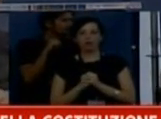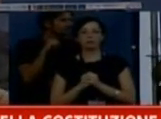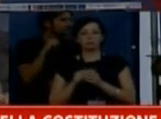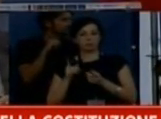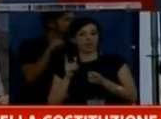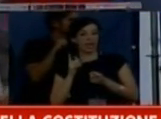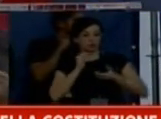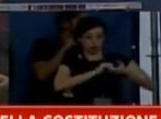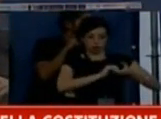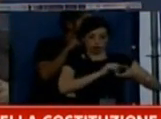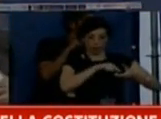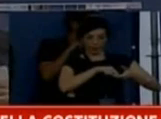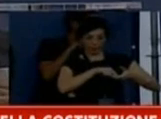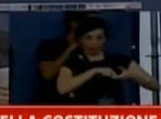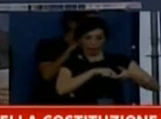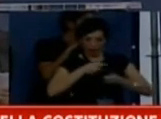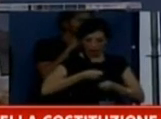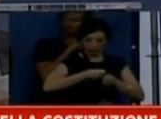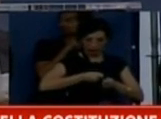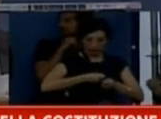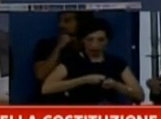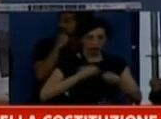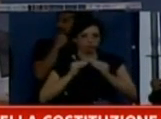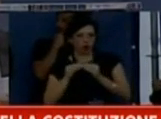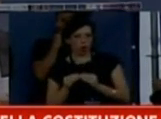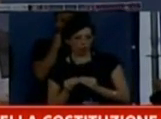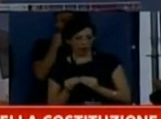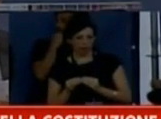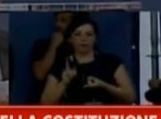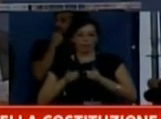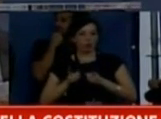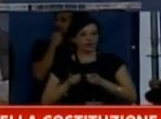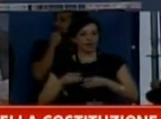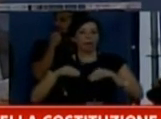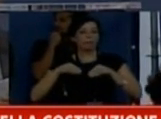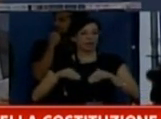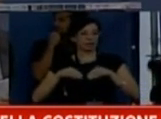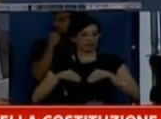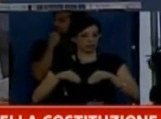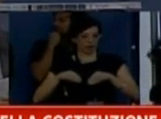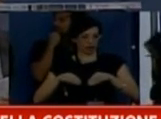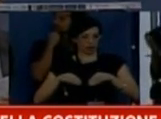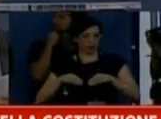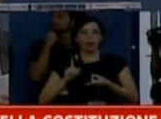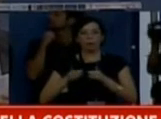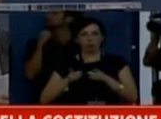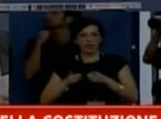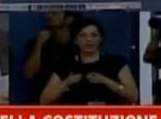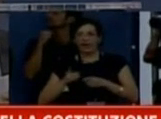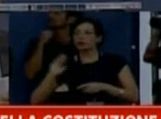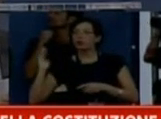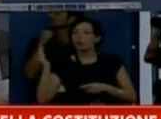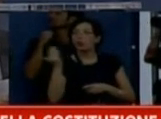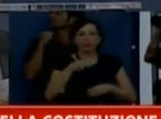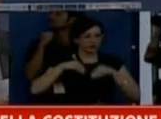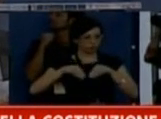l'idea di società, sia una politica partecipata, sia una politica che è nelle mani nostre, non una politica